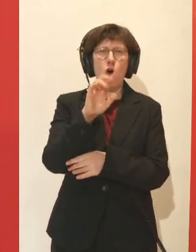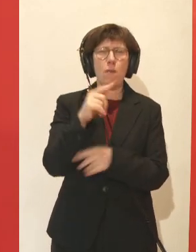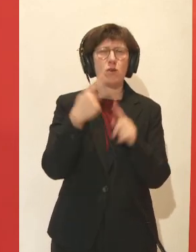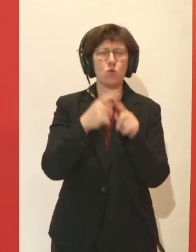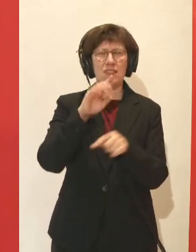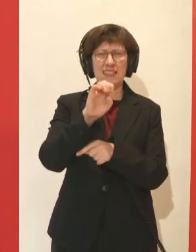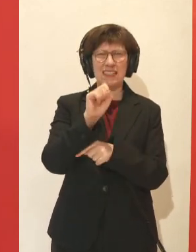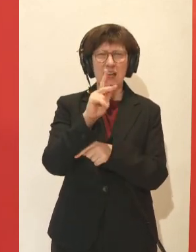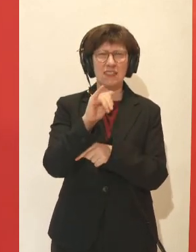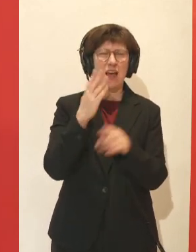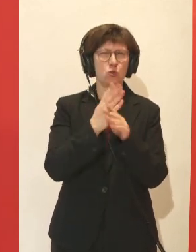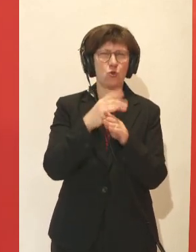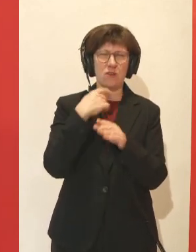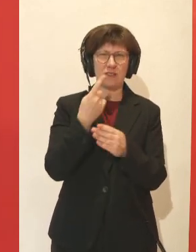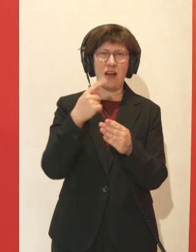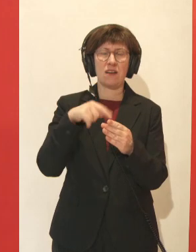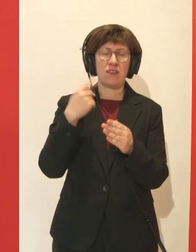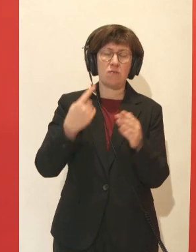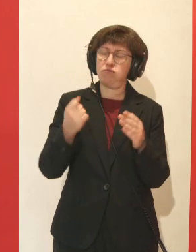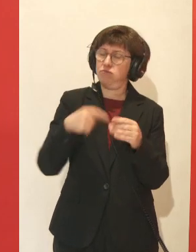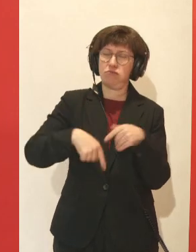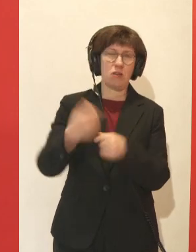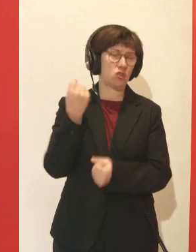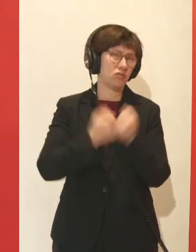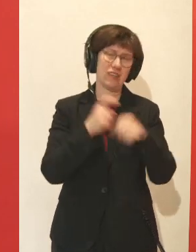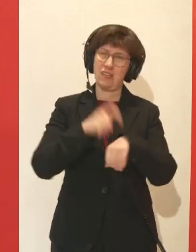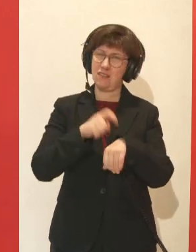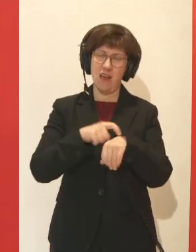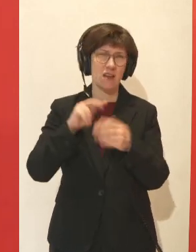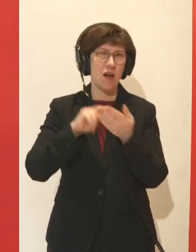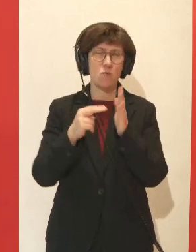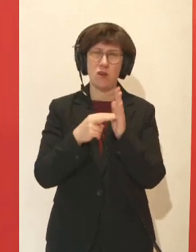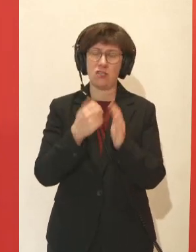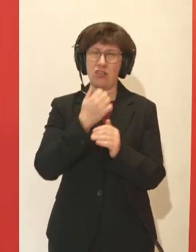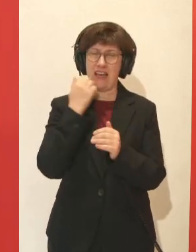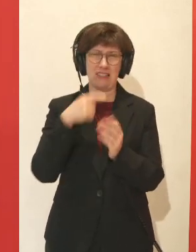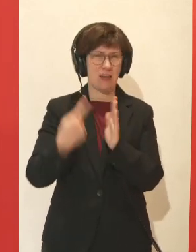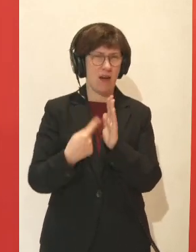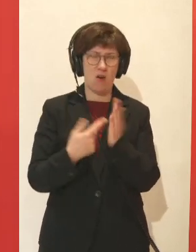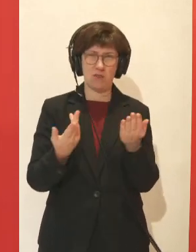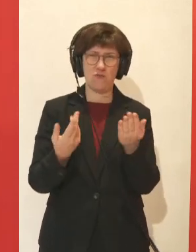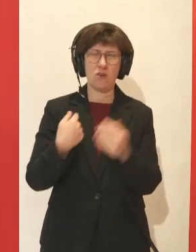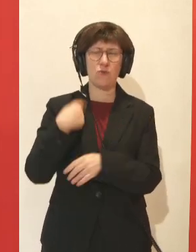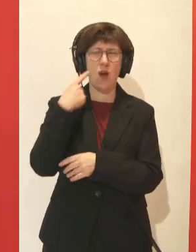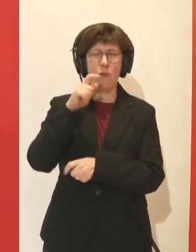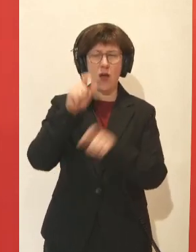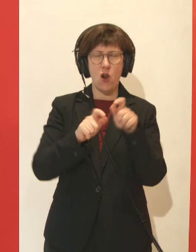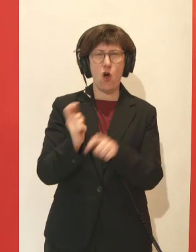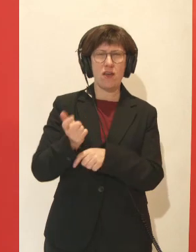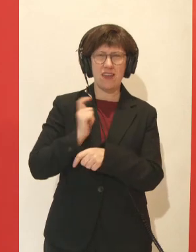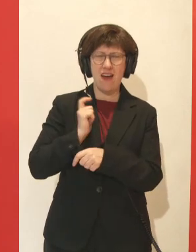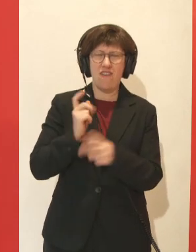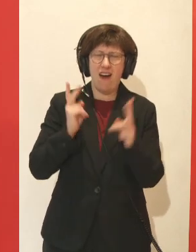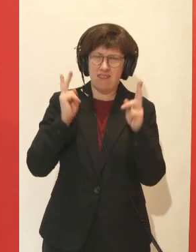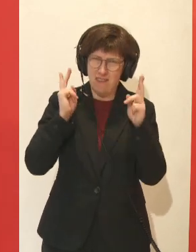es sind schwierige Zeiten. Wir stehen politisch vor enormen Herausforderungen. Aber ich glaube, dass die Menschen zu Recht auch erwarten, dass Parteien gerade